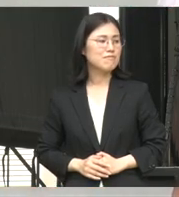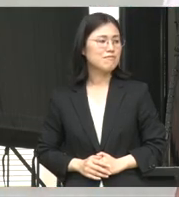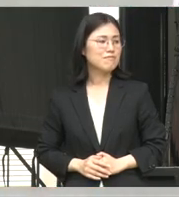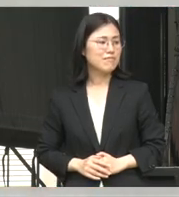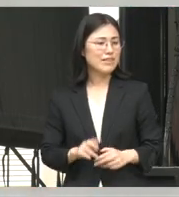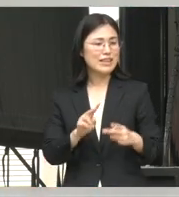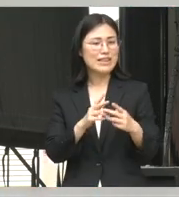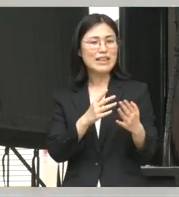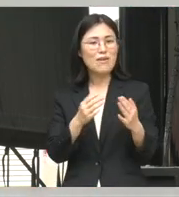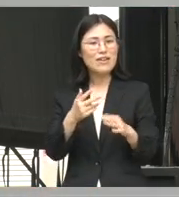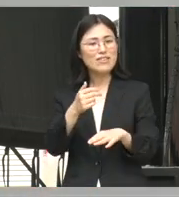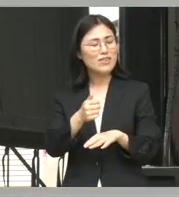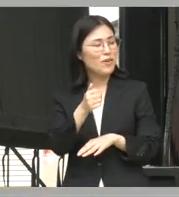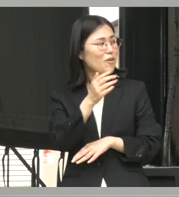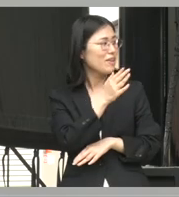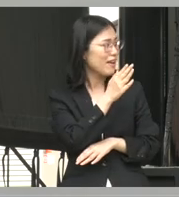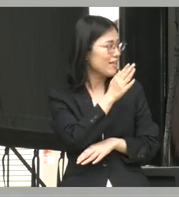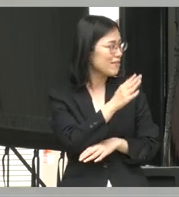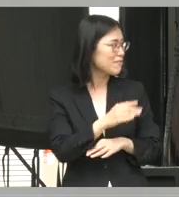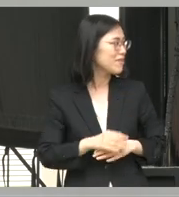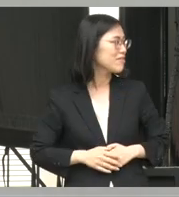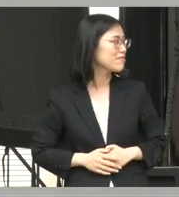伊沢市長、お願いいたします。